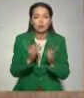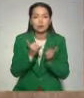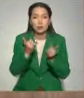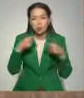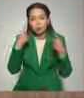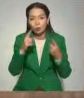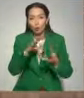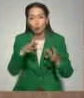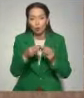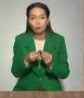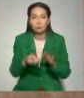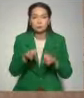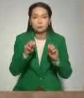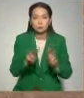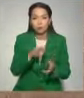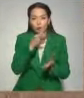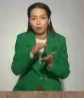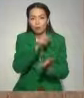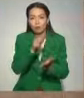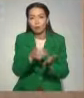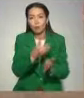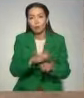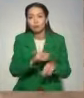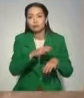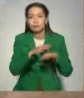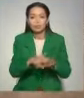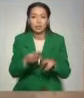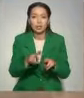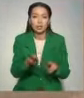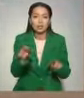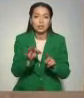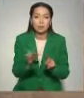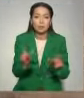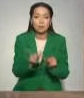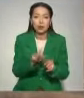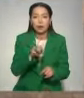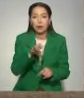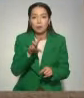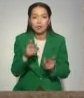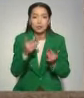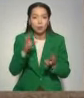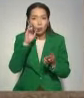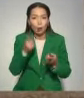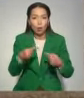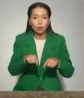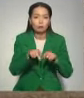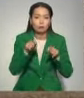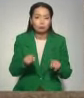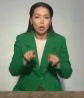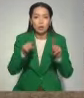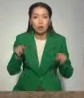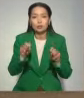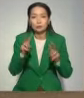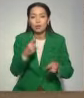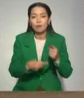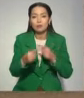специалисты стоит вопрос о выделении субсидий на эти цели вместе с тем вам она требует от госорганов создать интерактивные карты и возвращённых